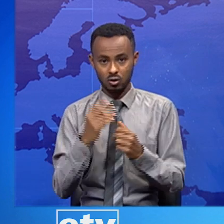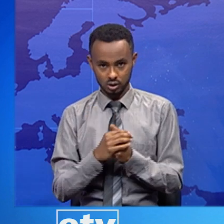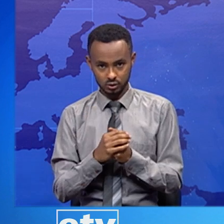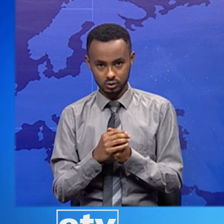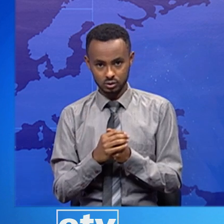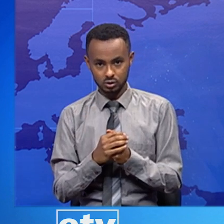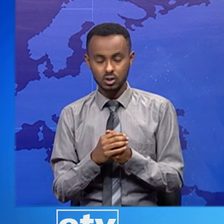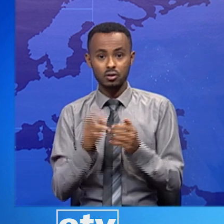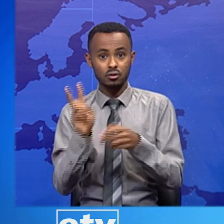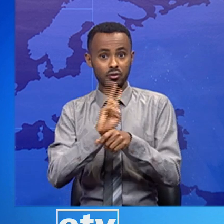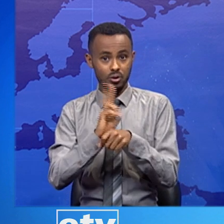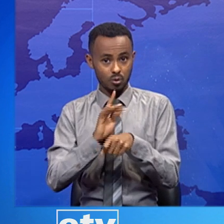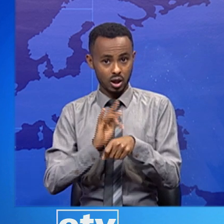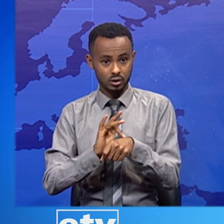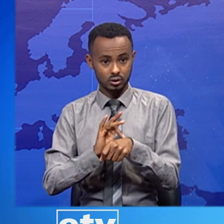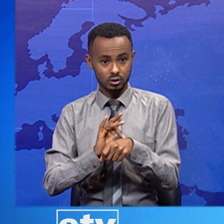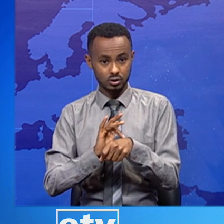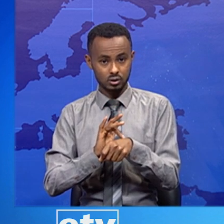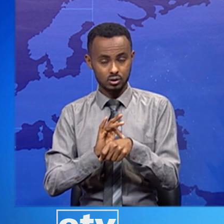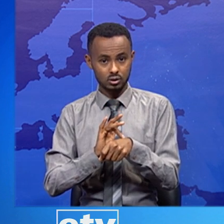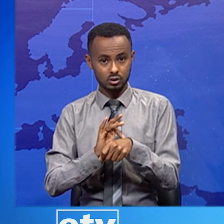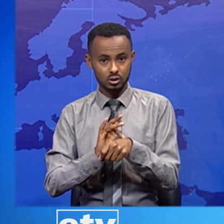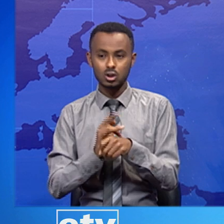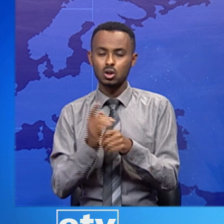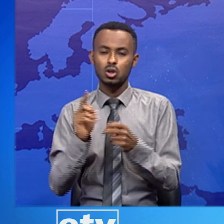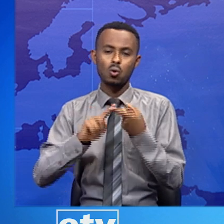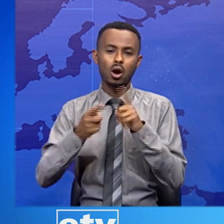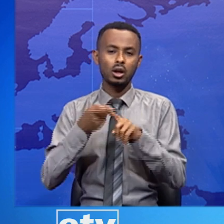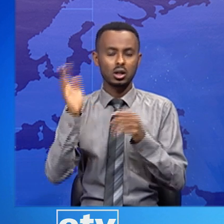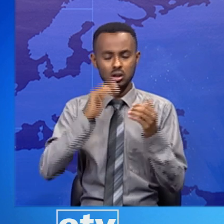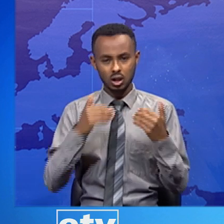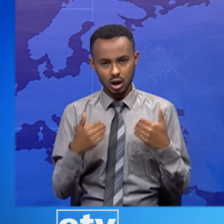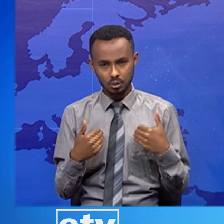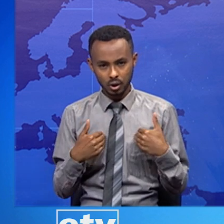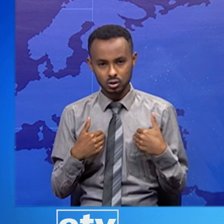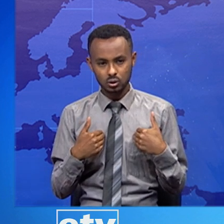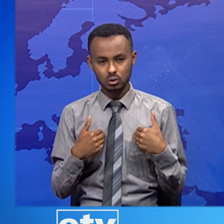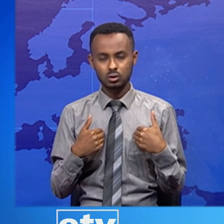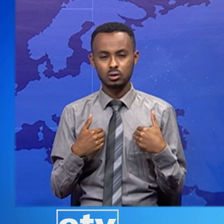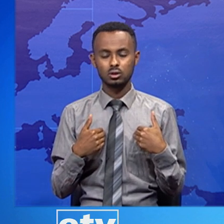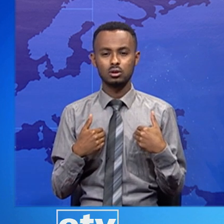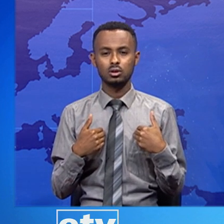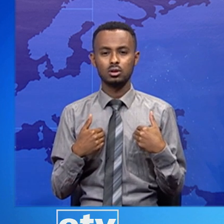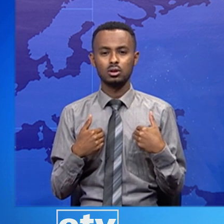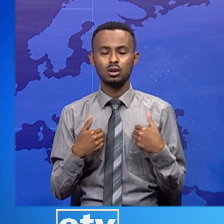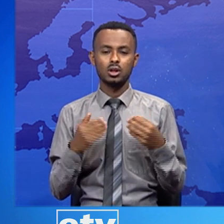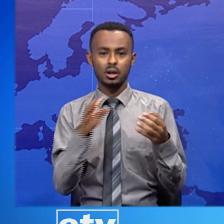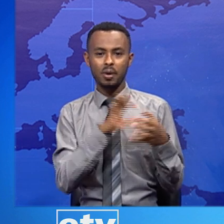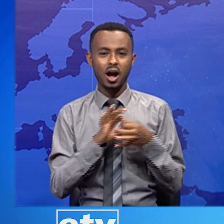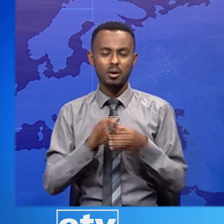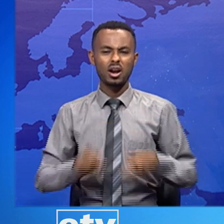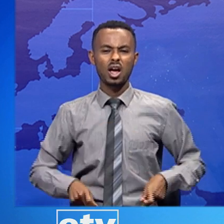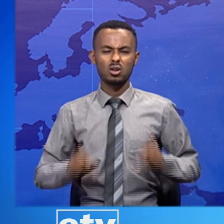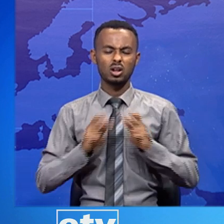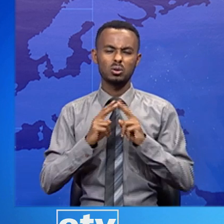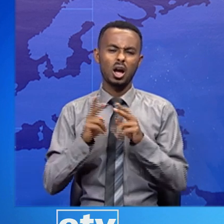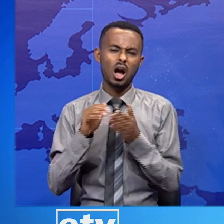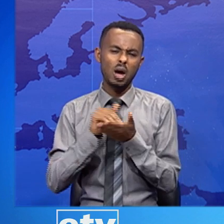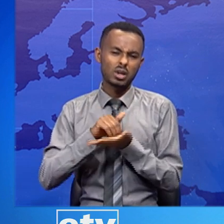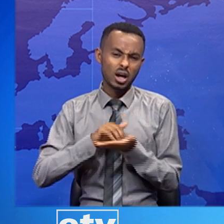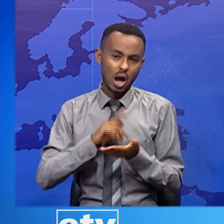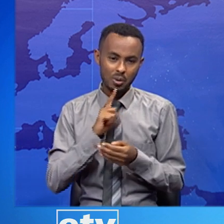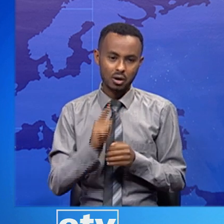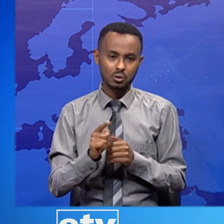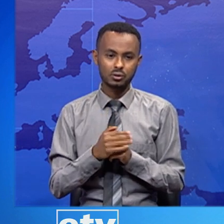ችግር አለባቸው የማህበራዊ ህይወታቸው